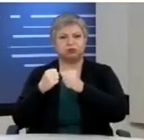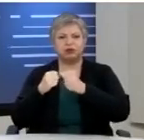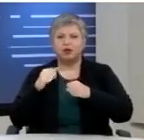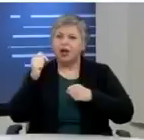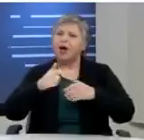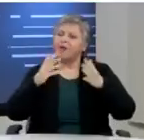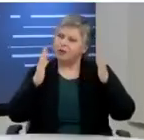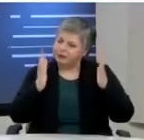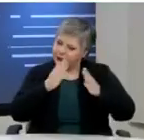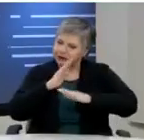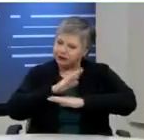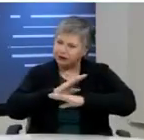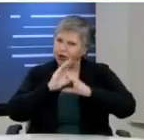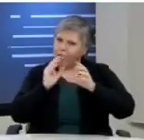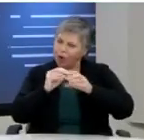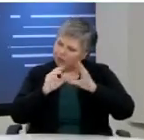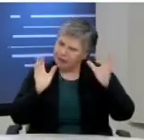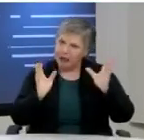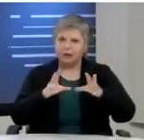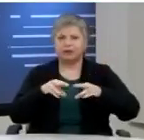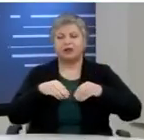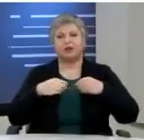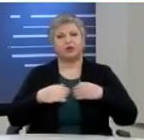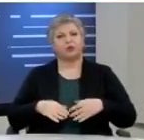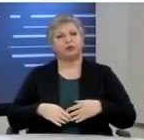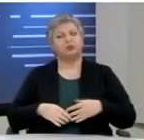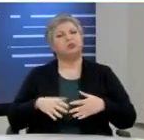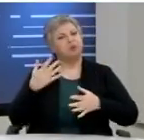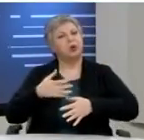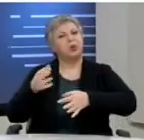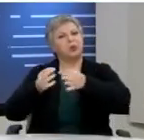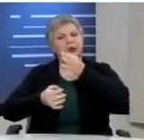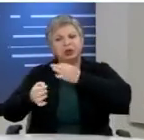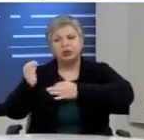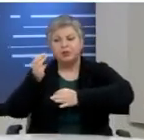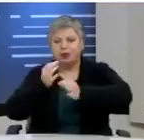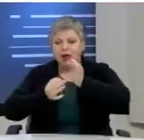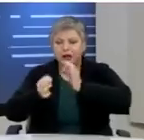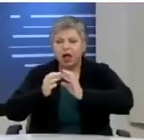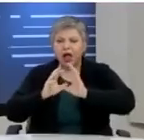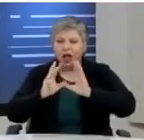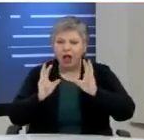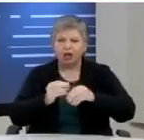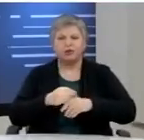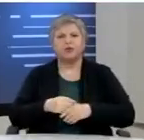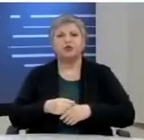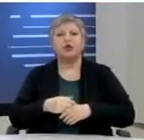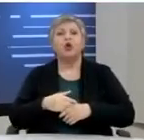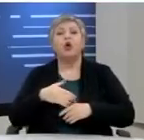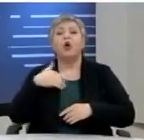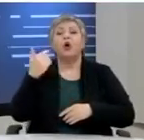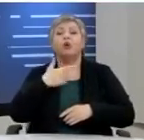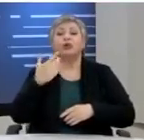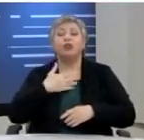ερώτημα. Ας δεχθώ λοιπόν εγώ πλήρως την ανάλυση σας, ότι η συμφωνία είναι υπαγορευμένη από τη Δύση, από το